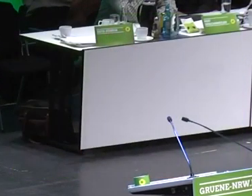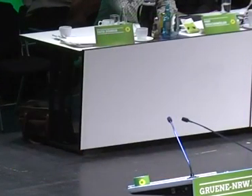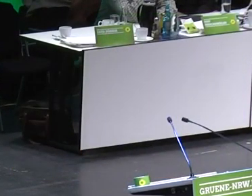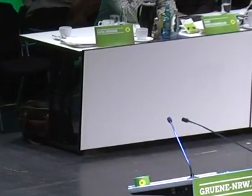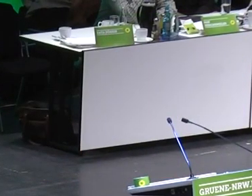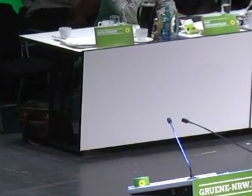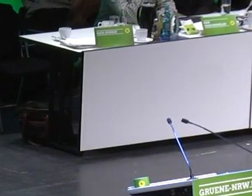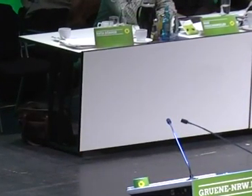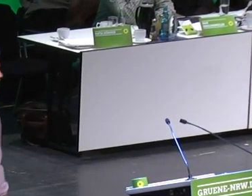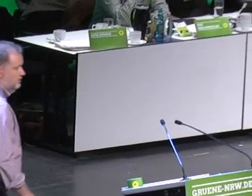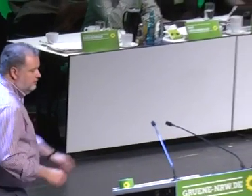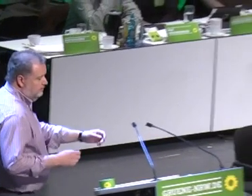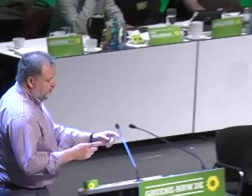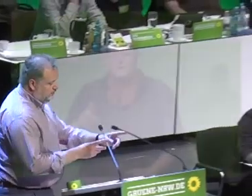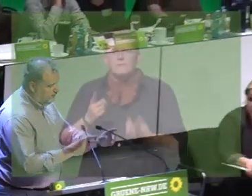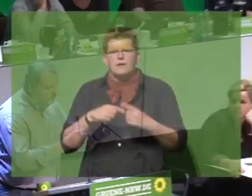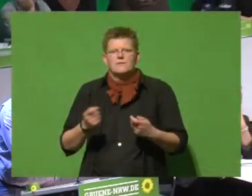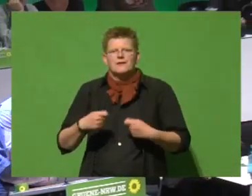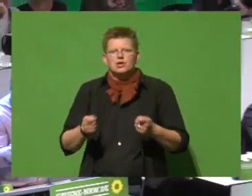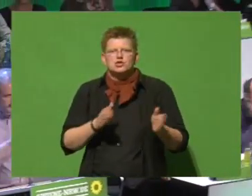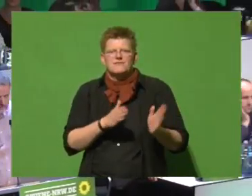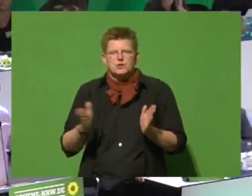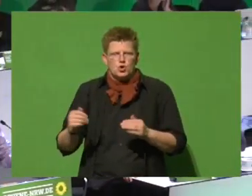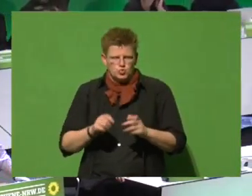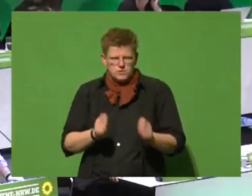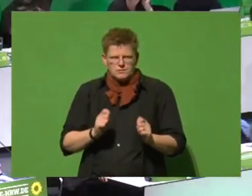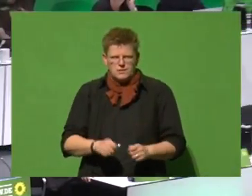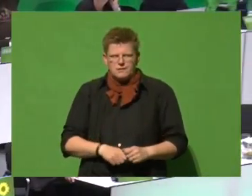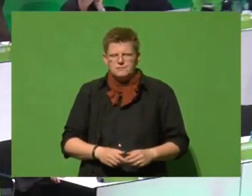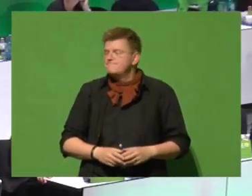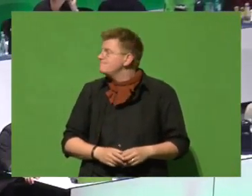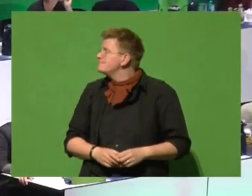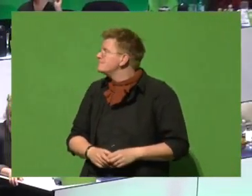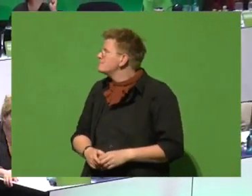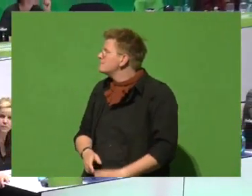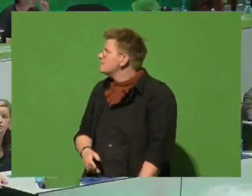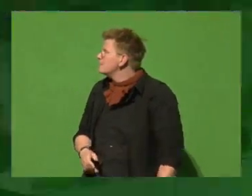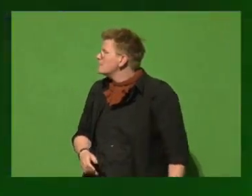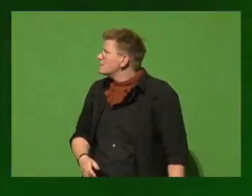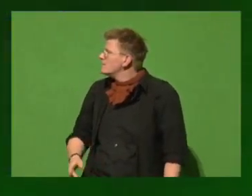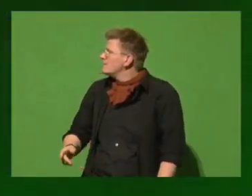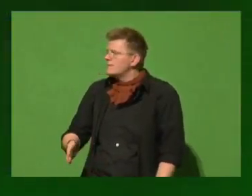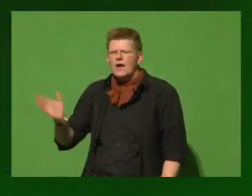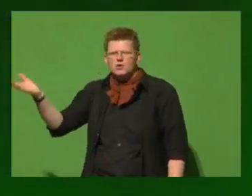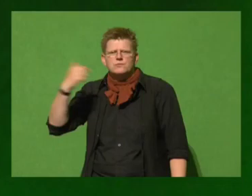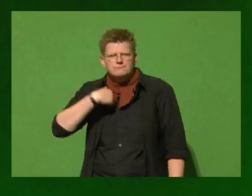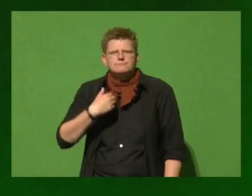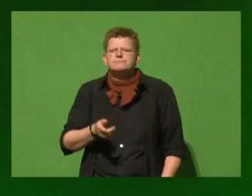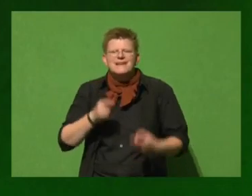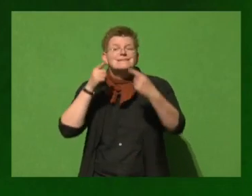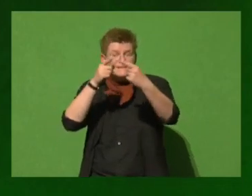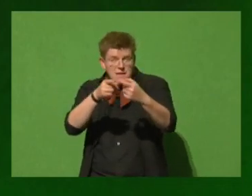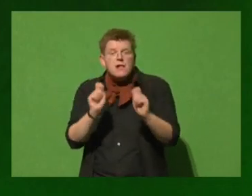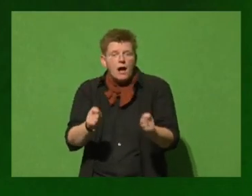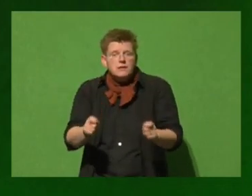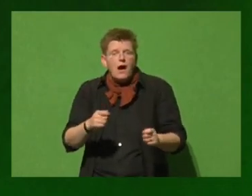Es gibt einen weiteren Geschäftsordnungsantrag, den Rainer Dahms jetzt vorstellen wird. Ich finde die Intention dieses Antrags eigentlich richtig. Auf der anderen Seite